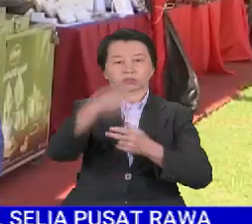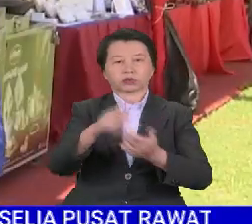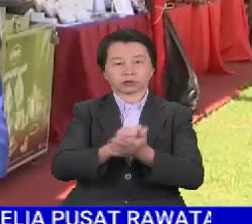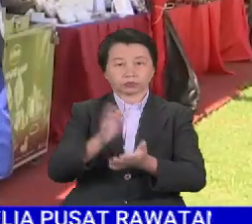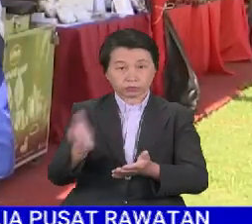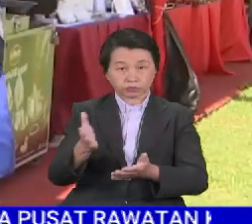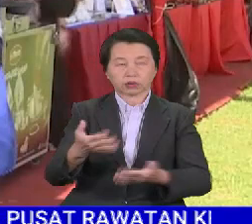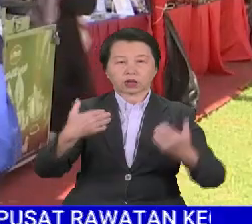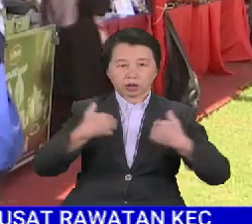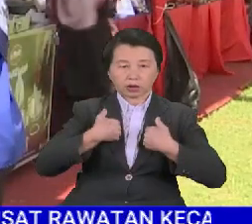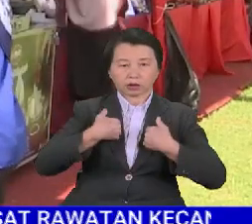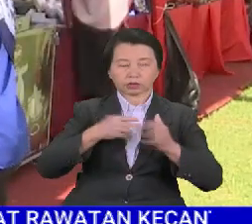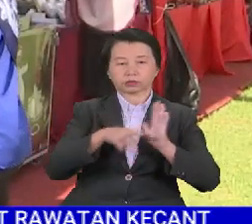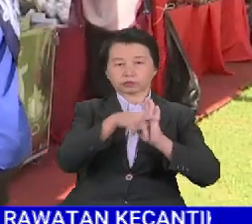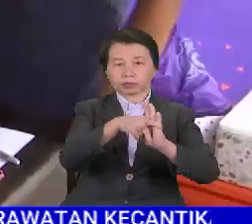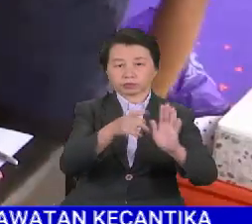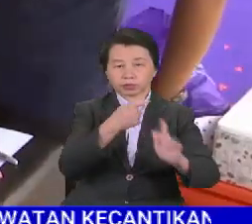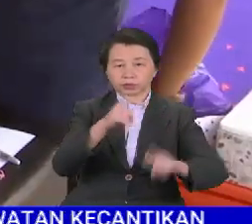tersebut.